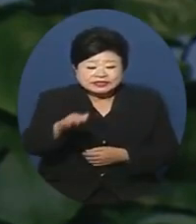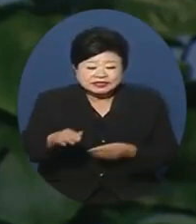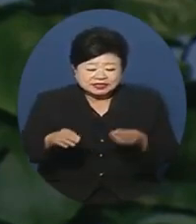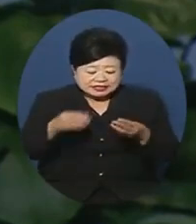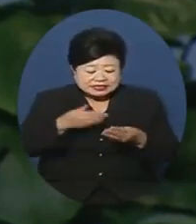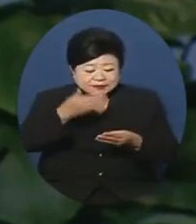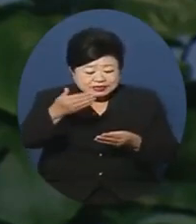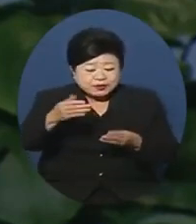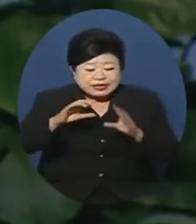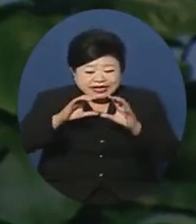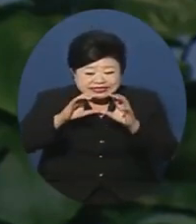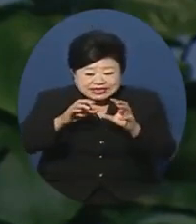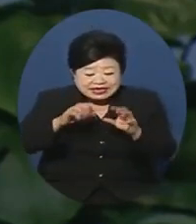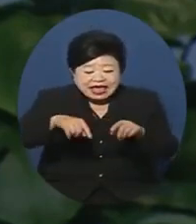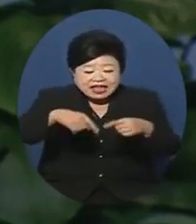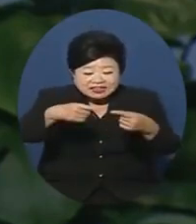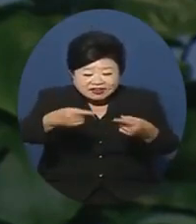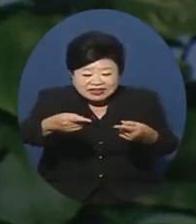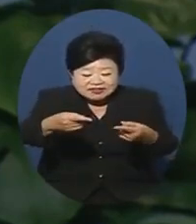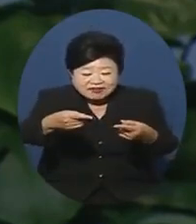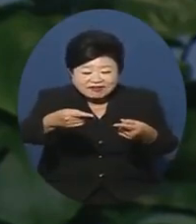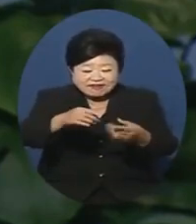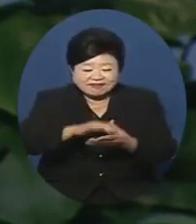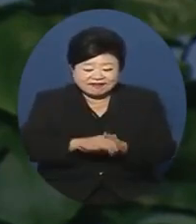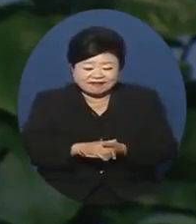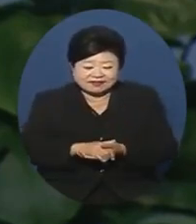3차원의 세계에 들어가